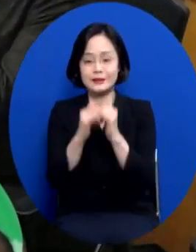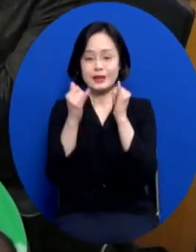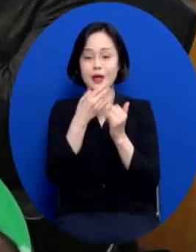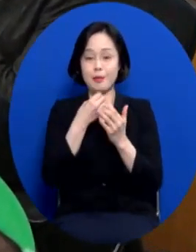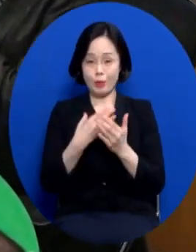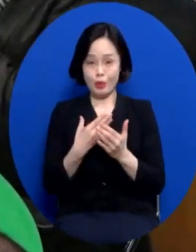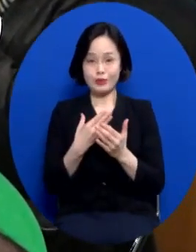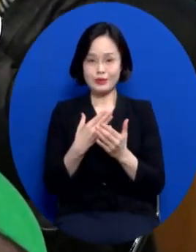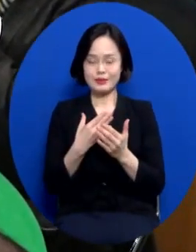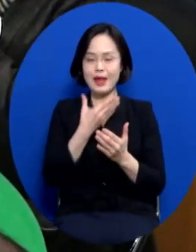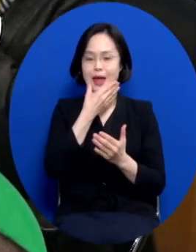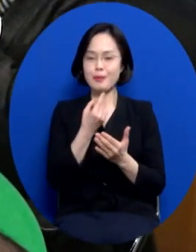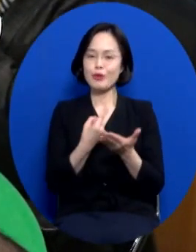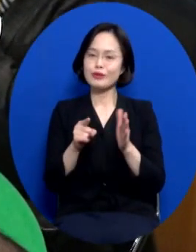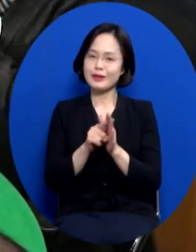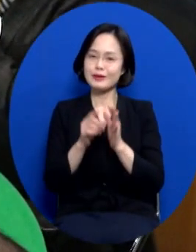힘쓰겠다고 후원에 취지를 설명했습니다